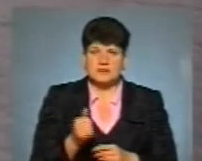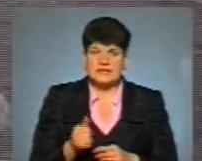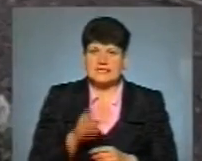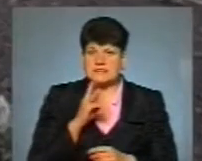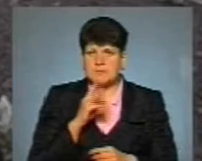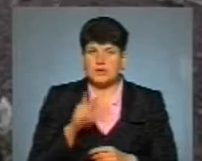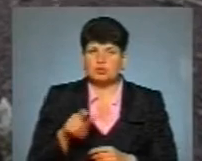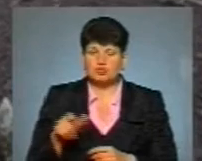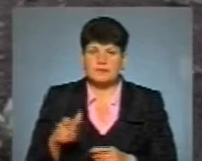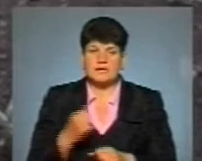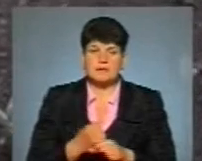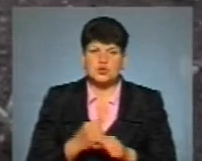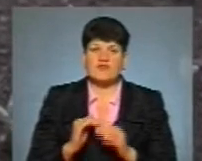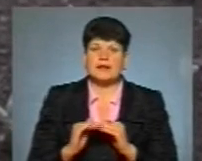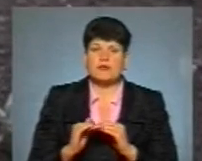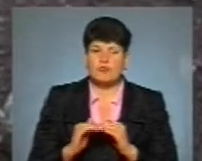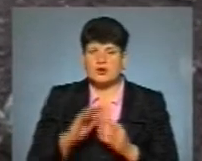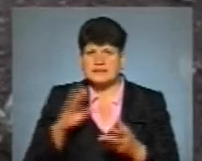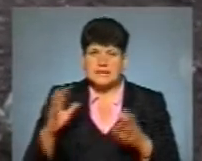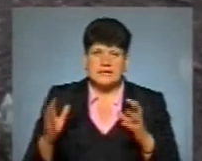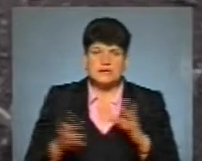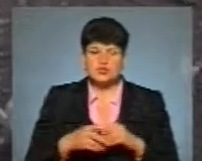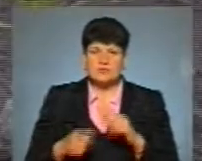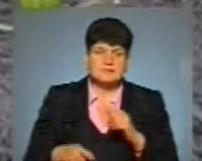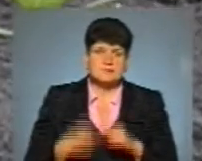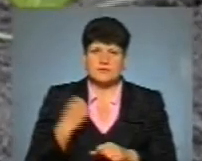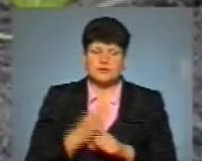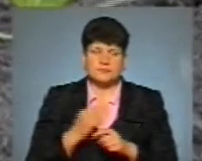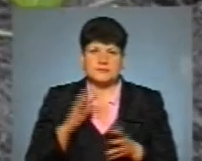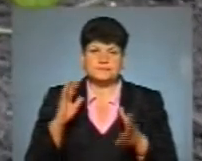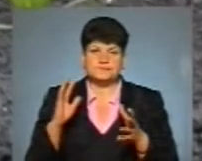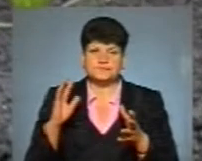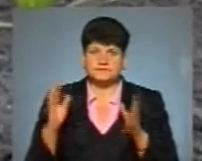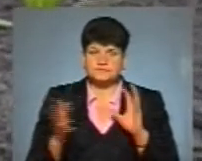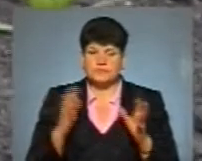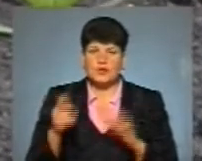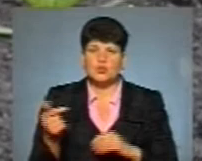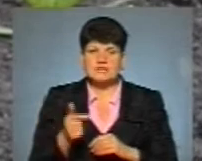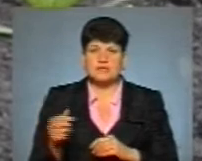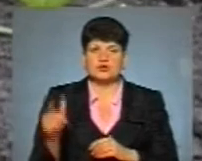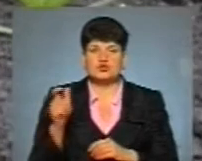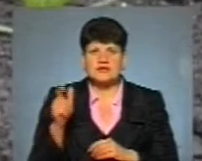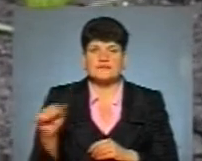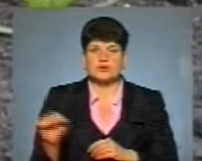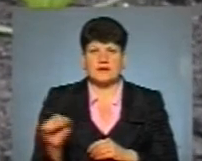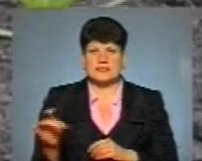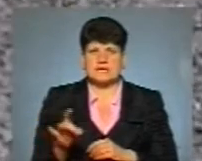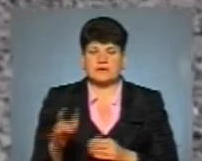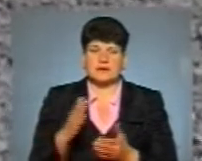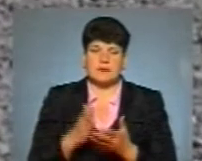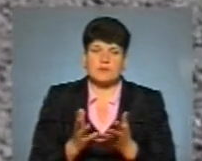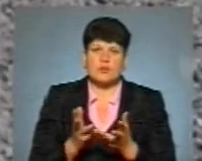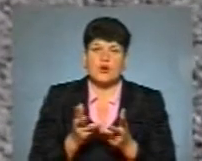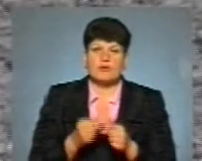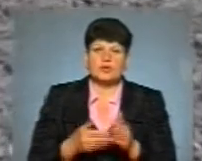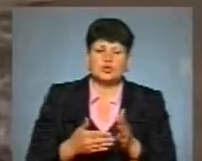зарплату людям, які працювали в полі. Загальна сума збитків, яких завдала стихія у Гусятинському, Чортківському і Теребовлянському районах, мають